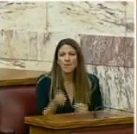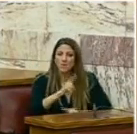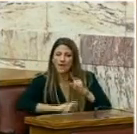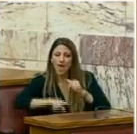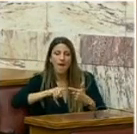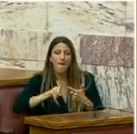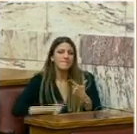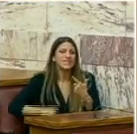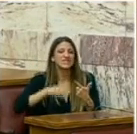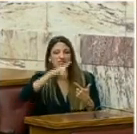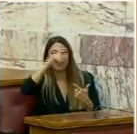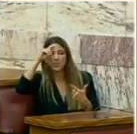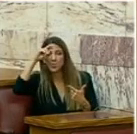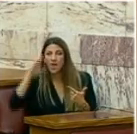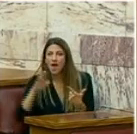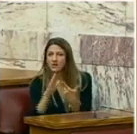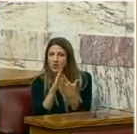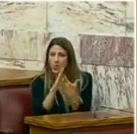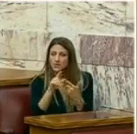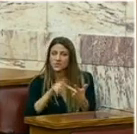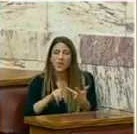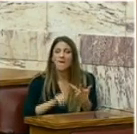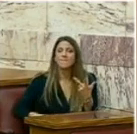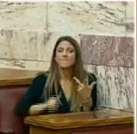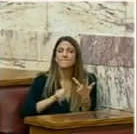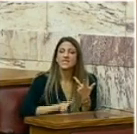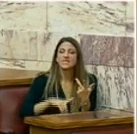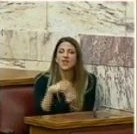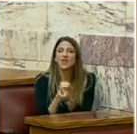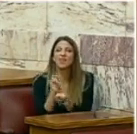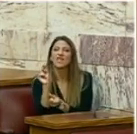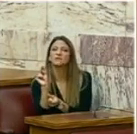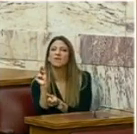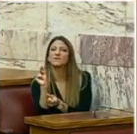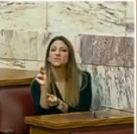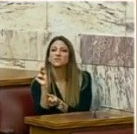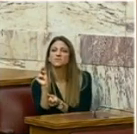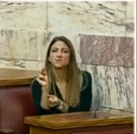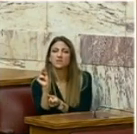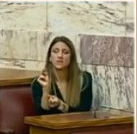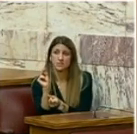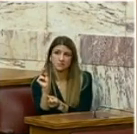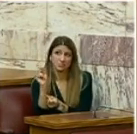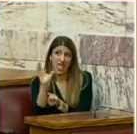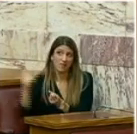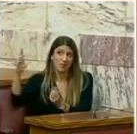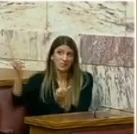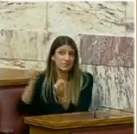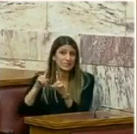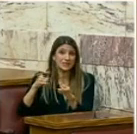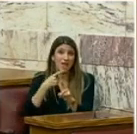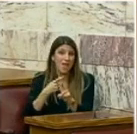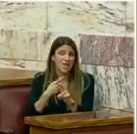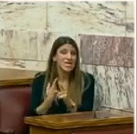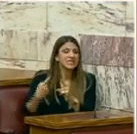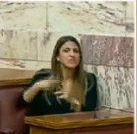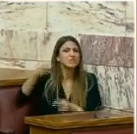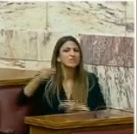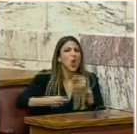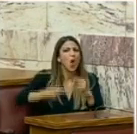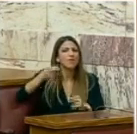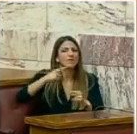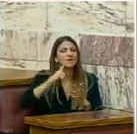πραγματικές δυσκολίες, ποιες είναι οι δεσμεύσεις μας απέναντι στους δανειστές, ποια είναι τα προβλήματα που